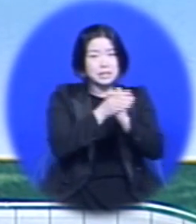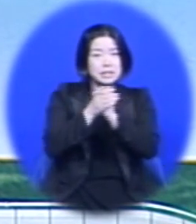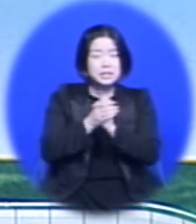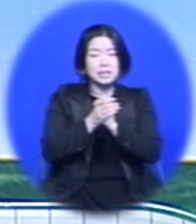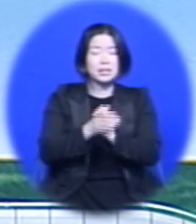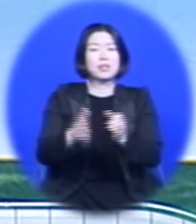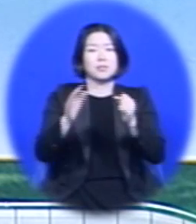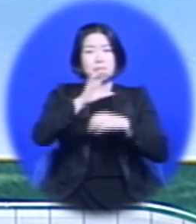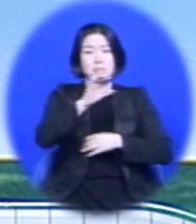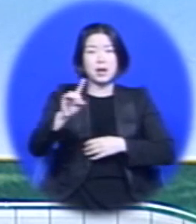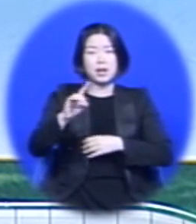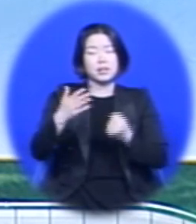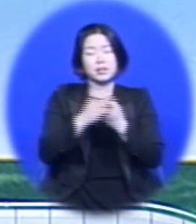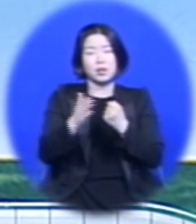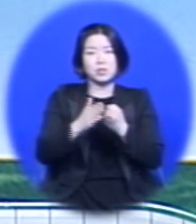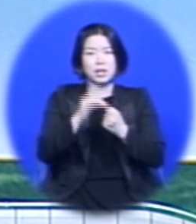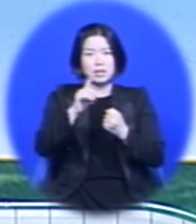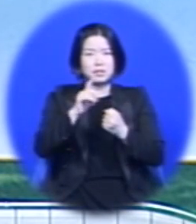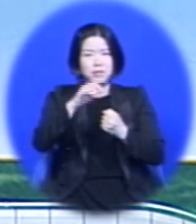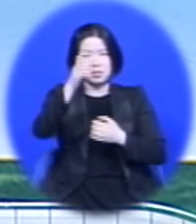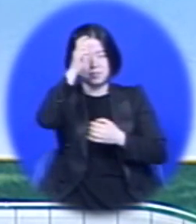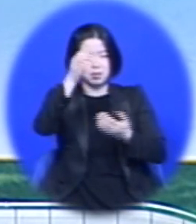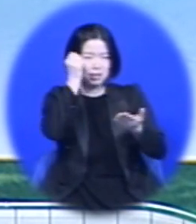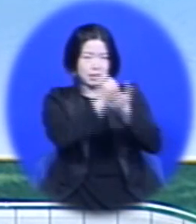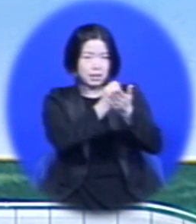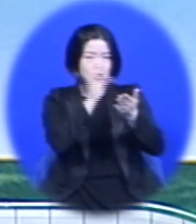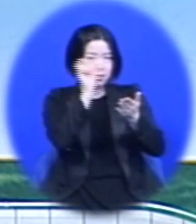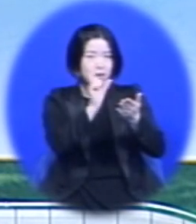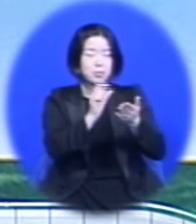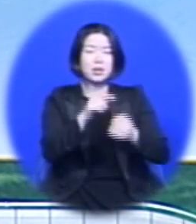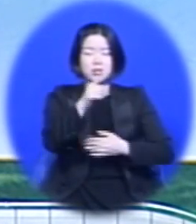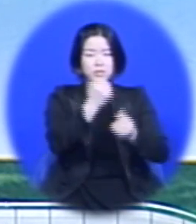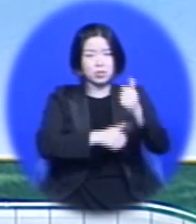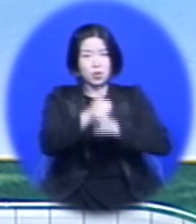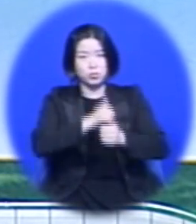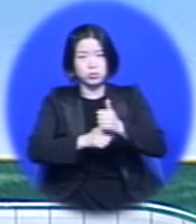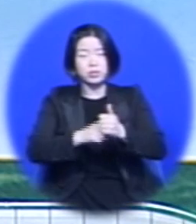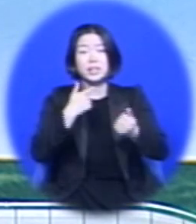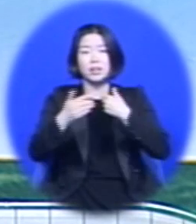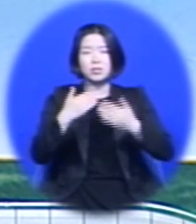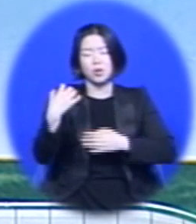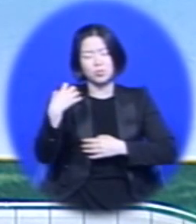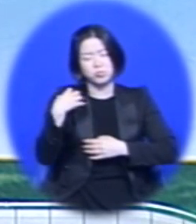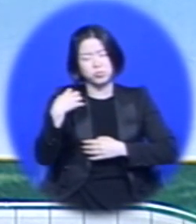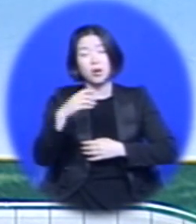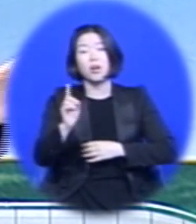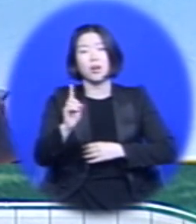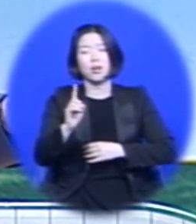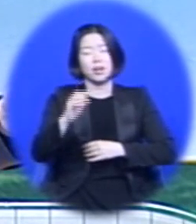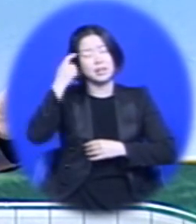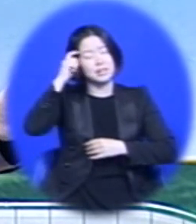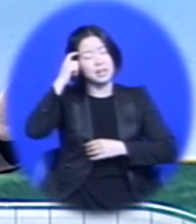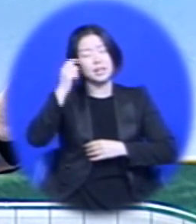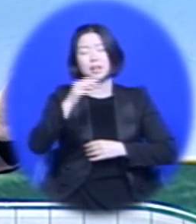친일이었다고 하는 그런 낙인이 찍혀버리면 그 후손들이 겪는 그 무거운 짐은 상상할